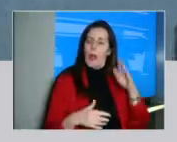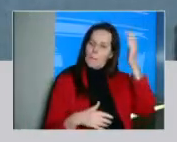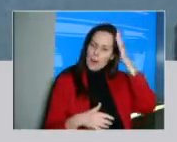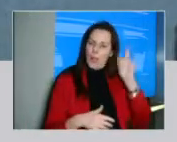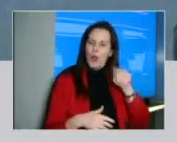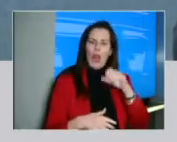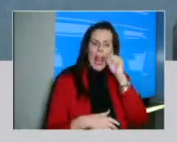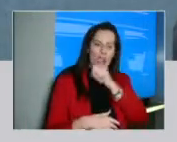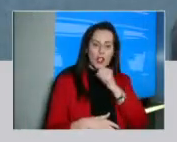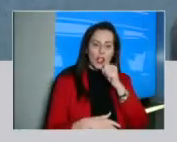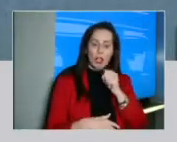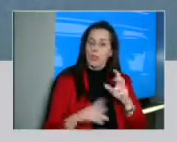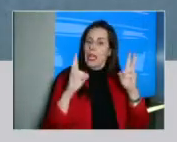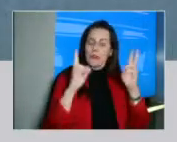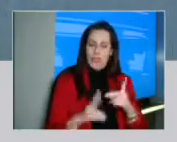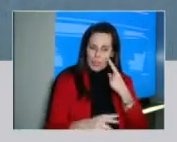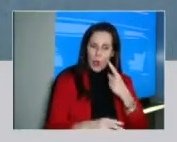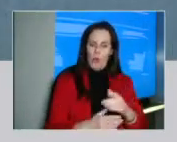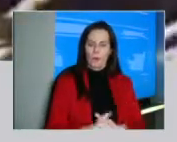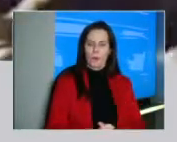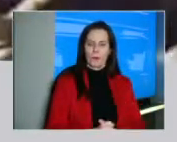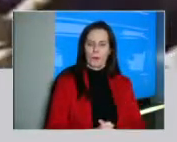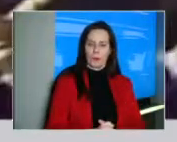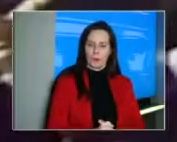עולה לשיר, האירוע הזה נפסל, בוא נראה אותו קודם כל.